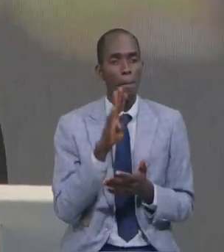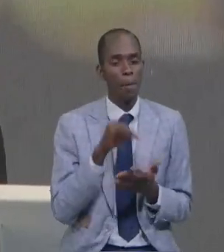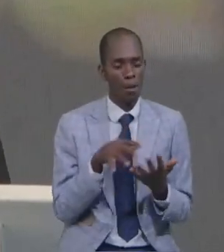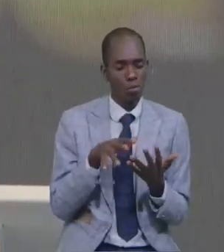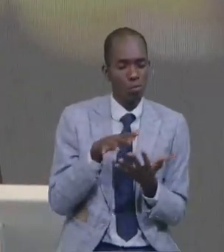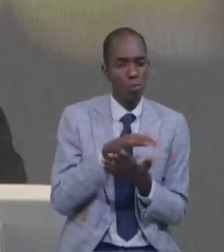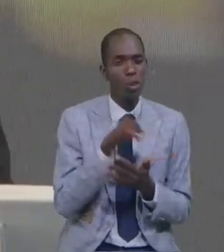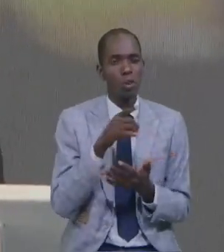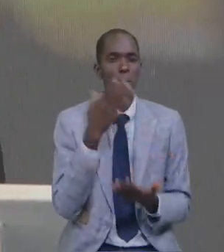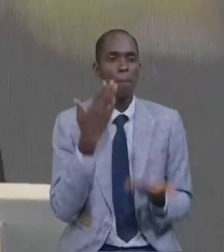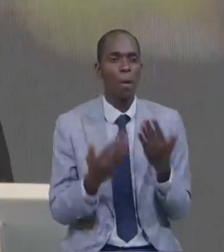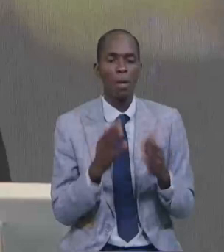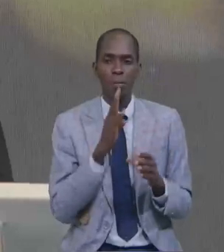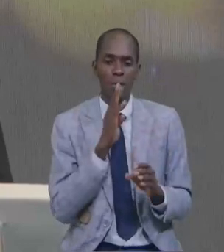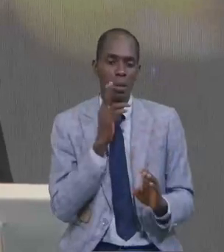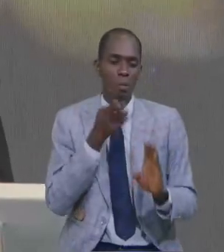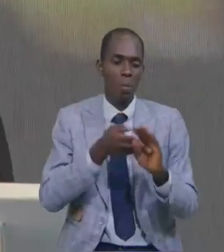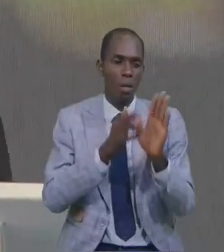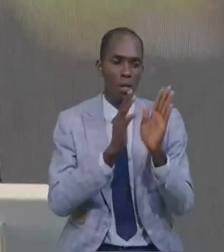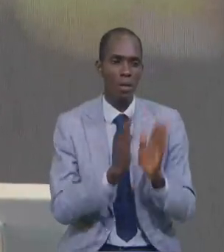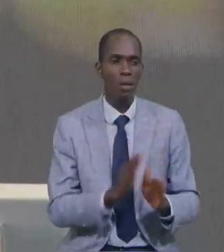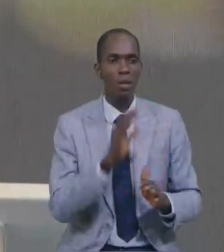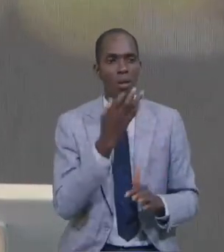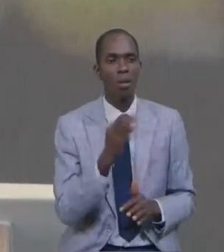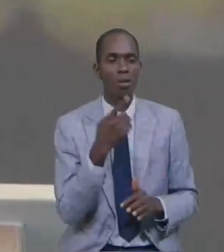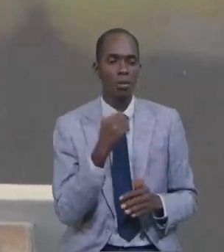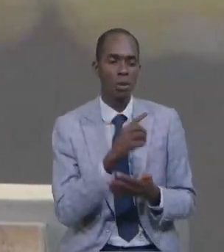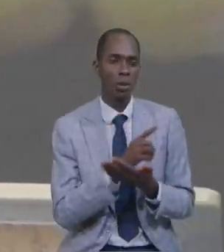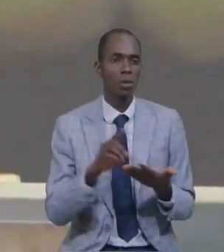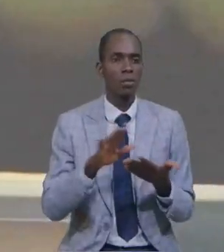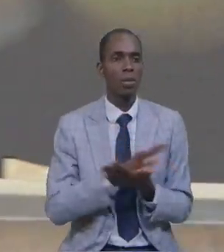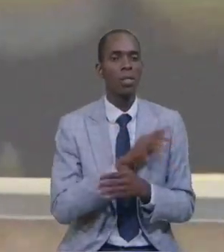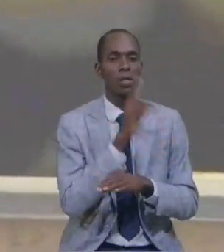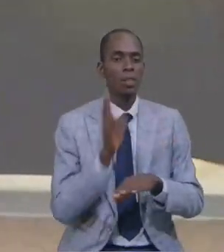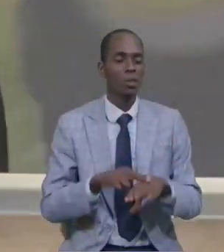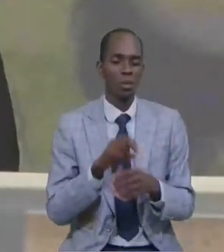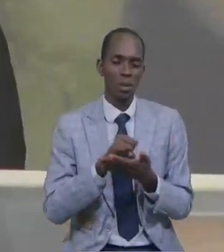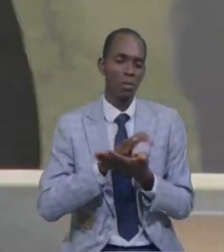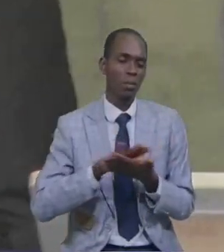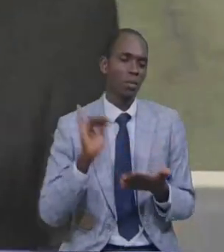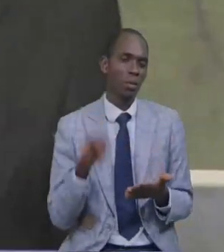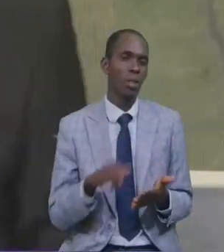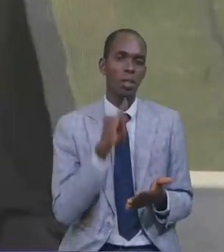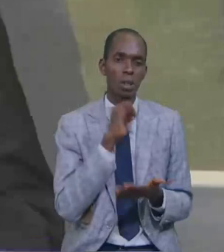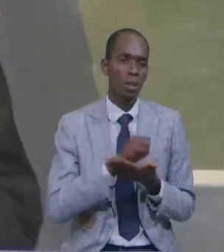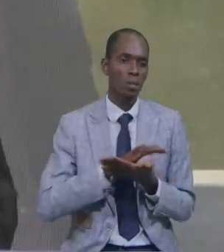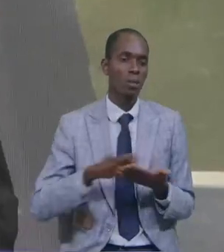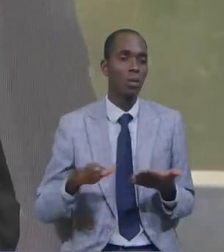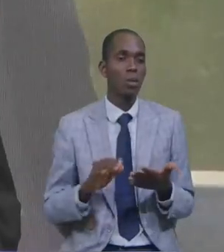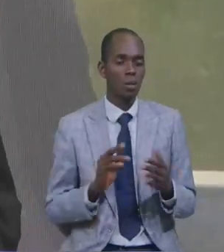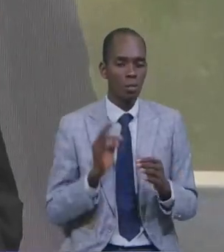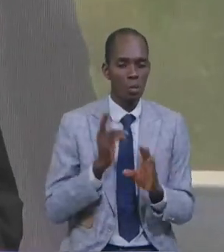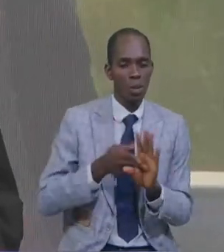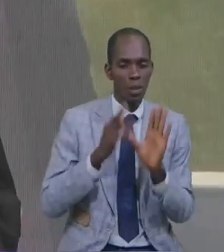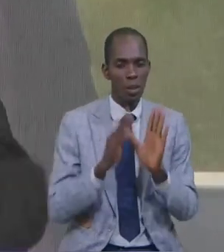Sanctification. Participants de la nature divine. La nature en toi, c'est la nature de